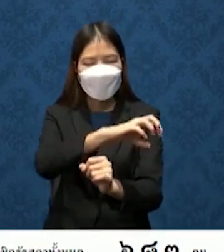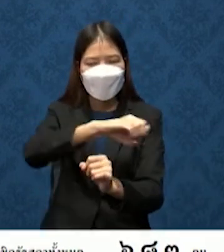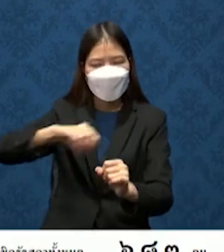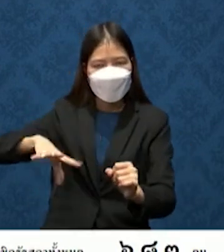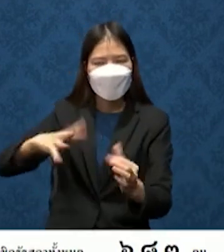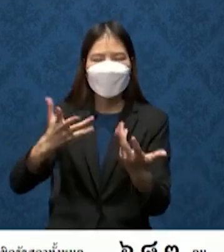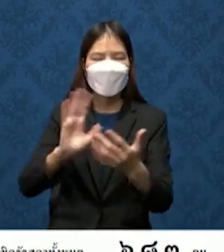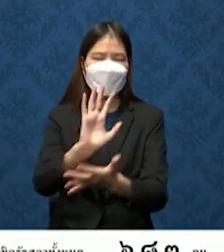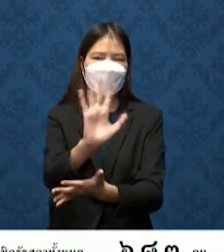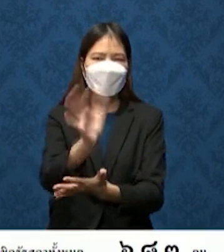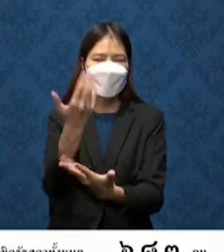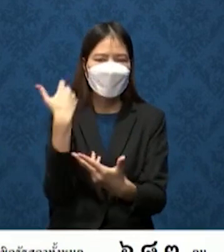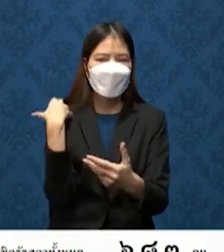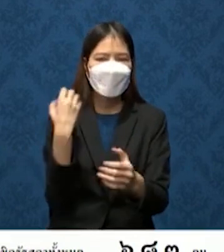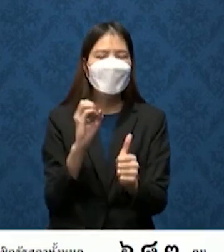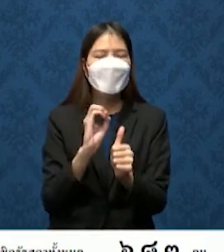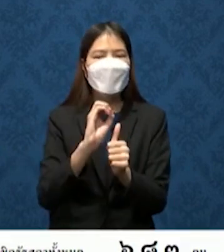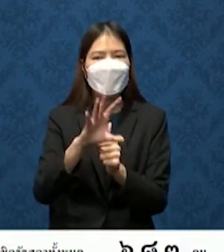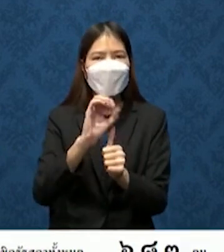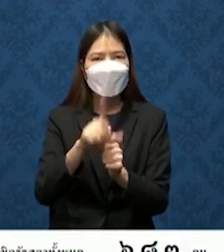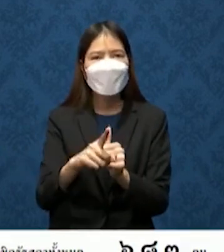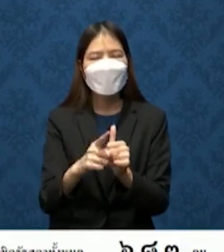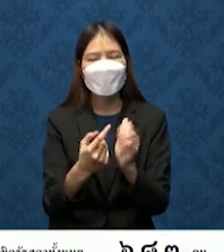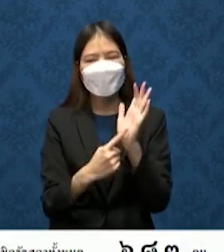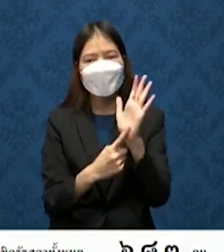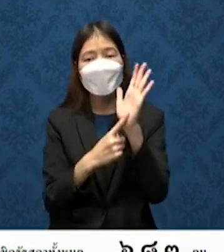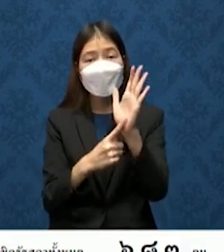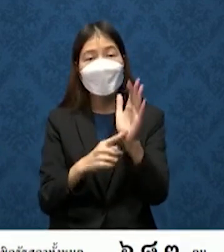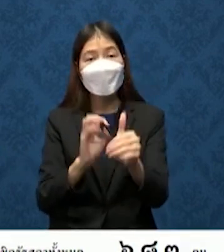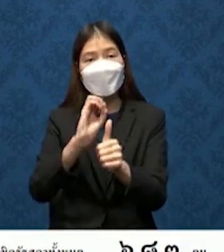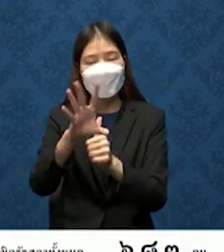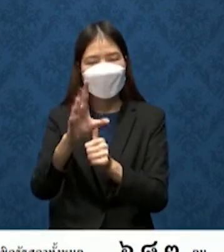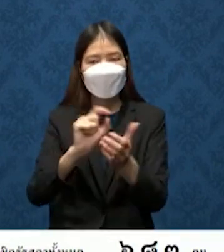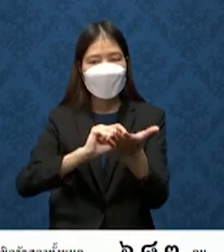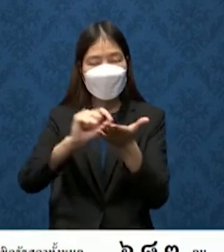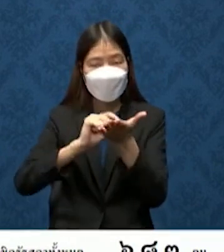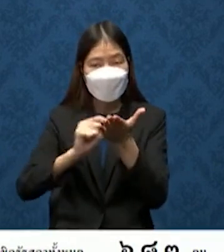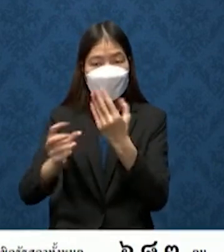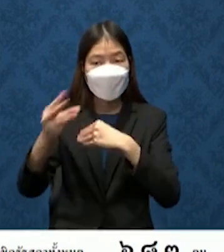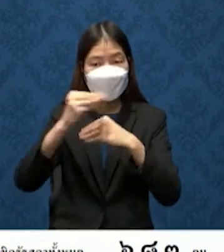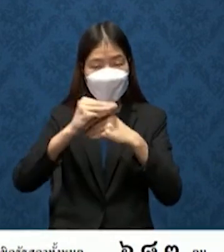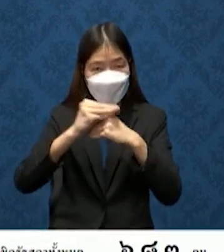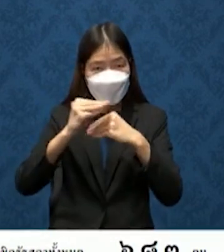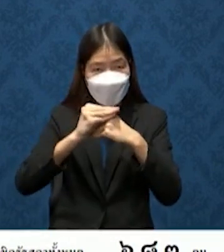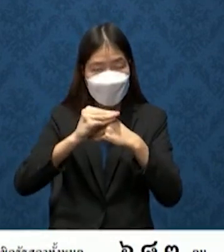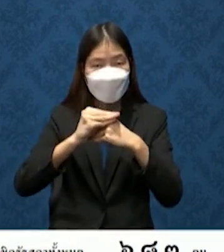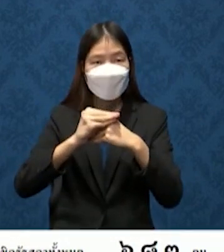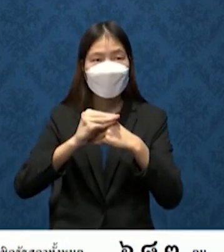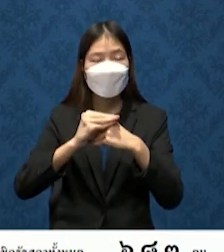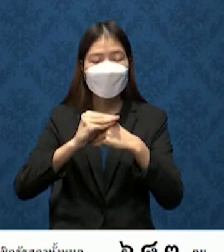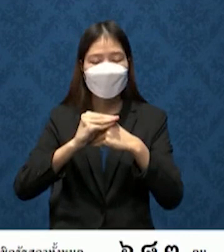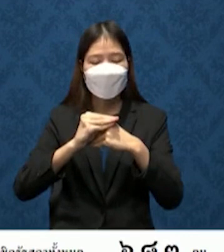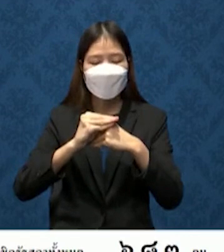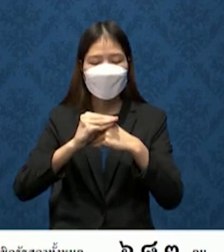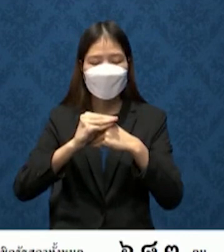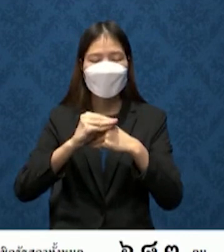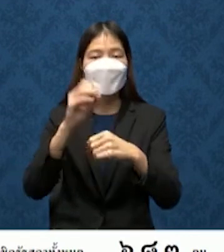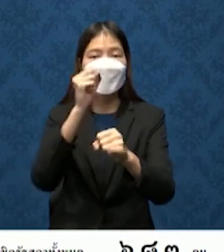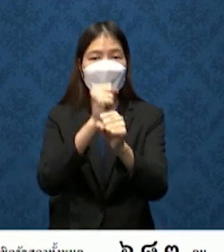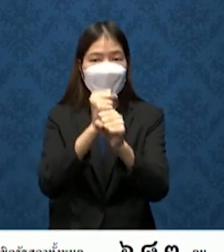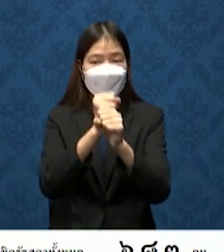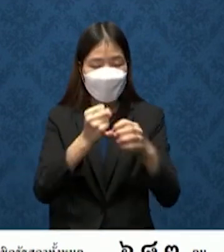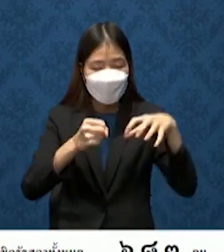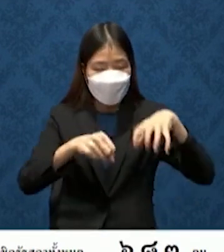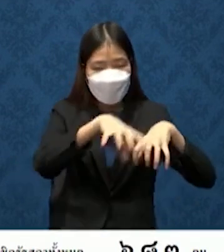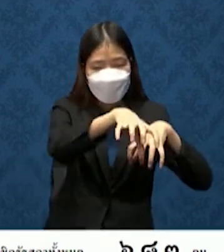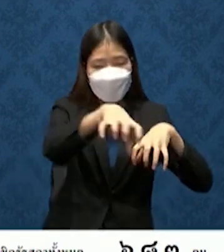แตผมได้เสนอให้ไปbrid เขียนเพิ่มบทเฉพาะการว่าให้สำนกงานต่างๆ เหล่านั้น